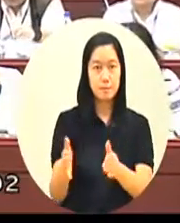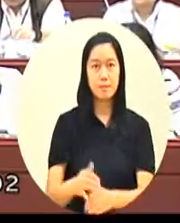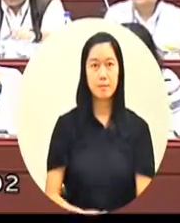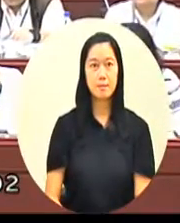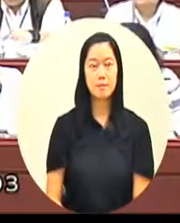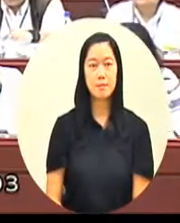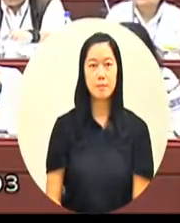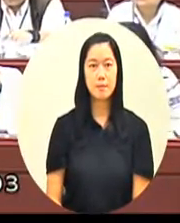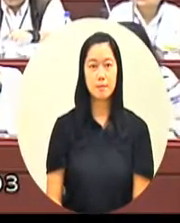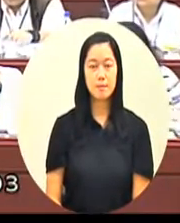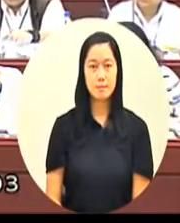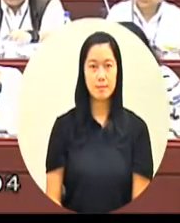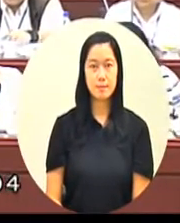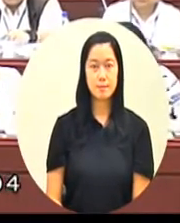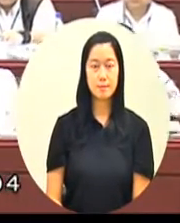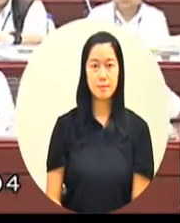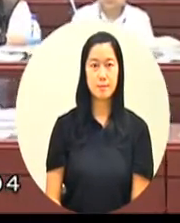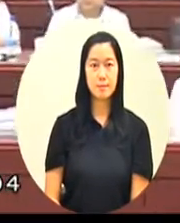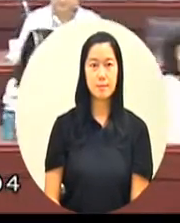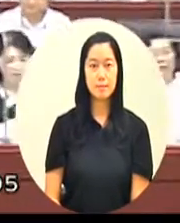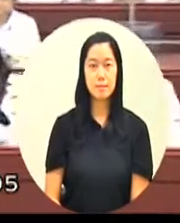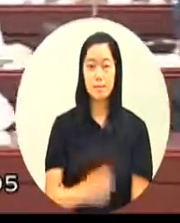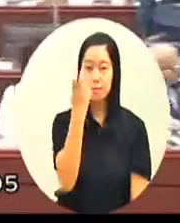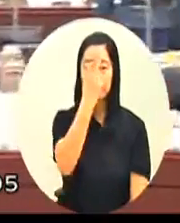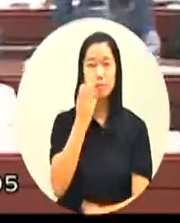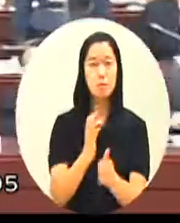还有我们顾问